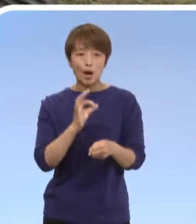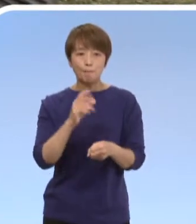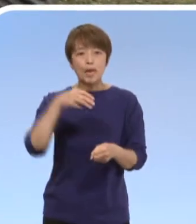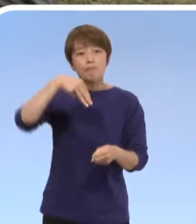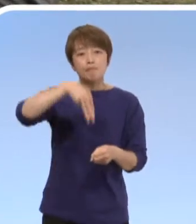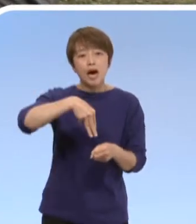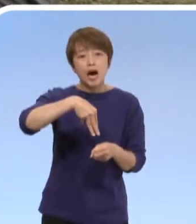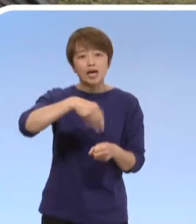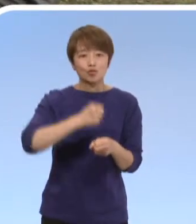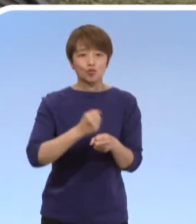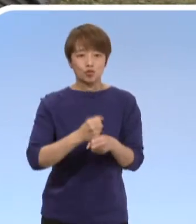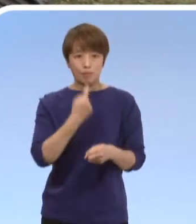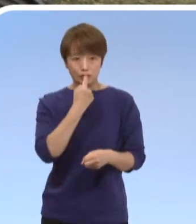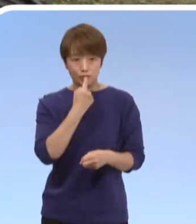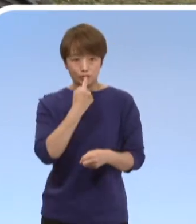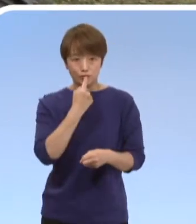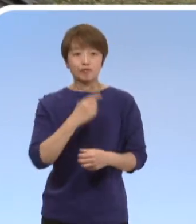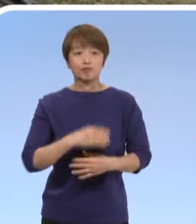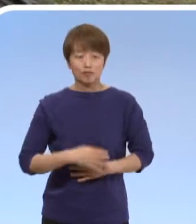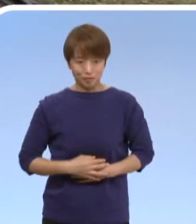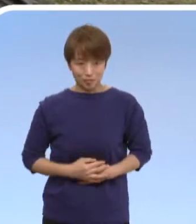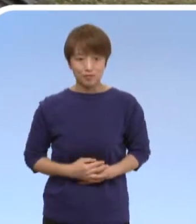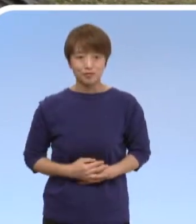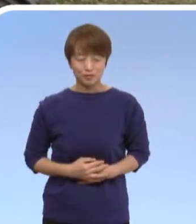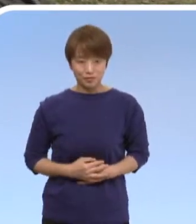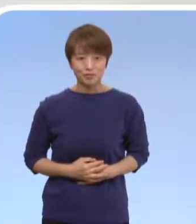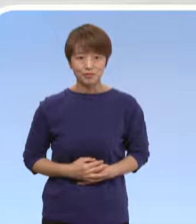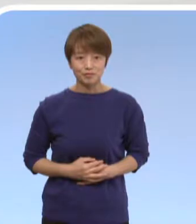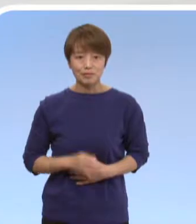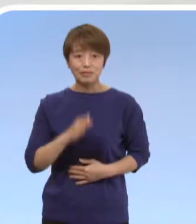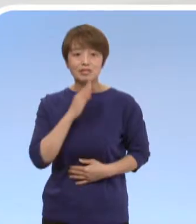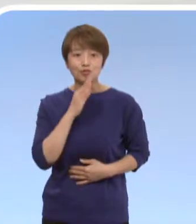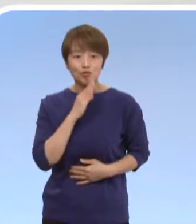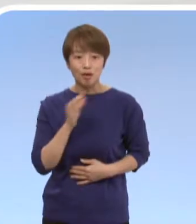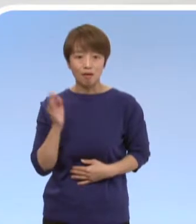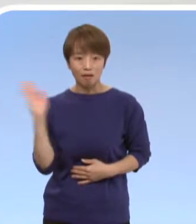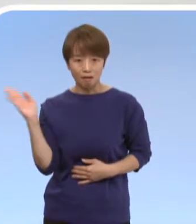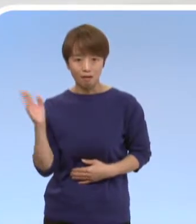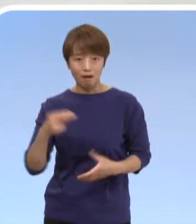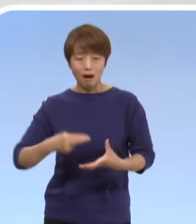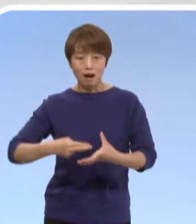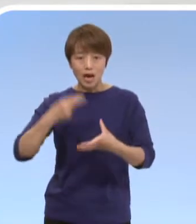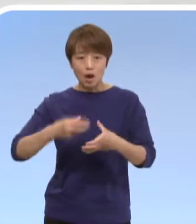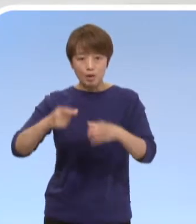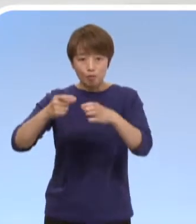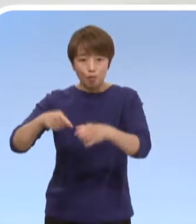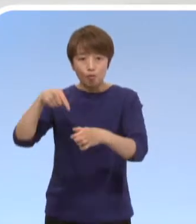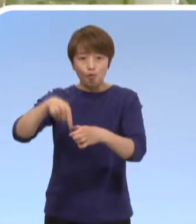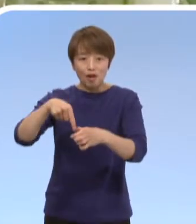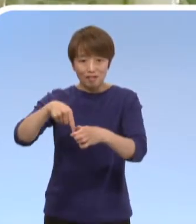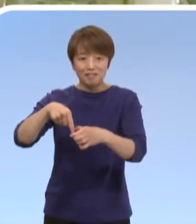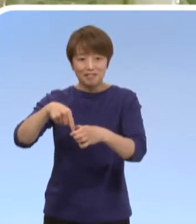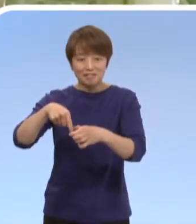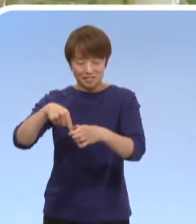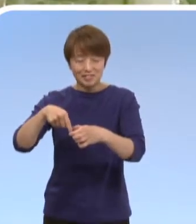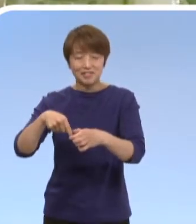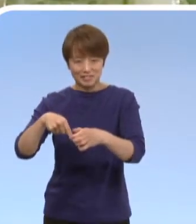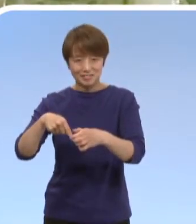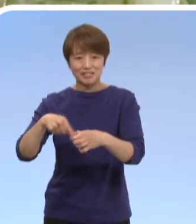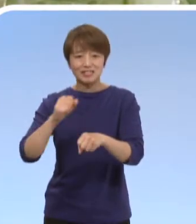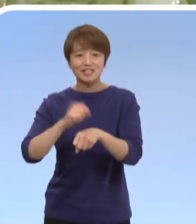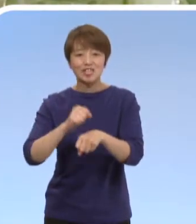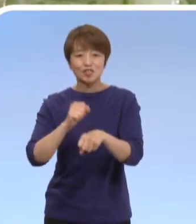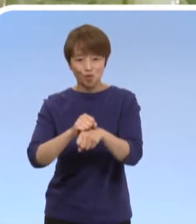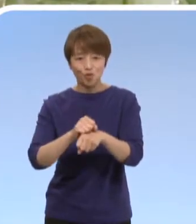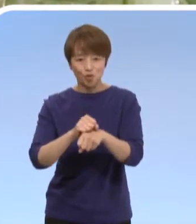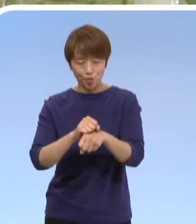を作ってます。 メンマ？ はい、そうです。 実はあのラーメンの具材としても身近なメ